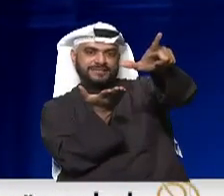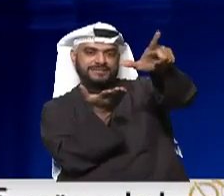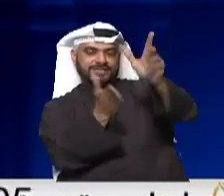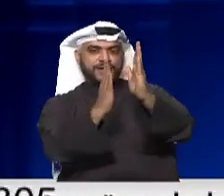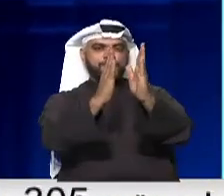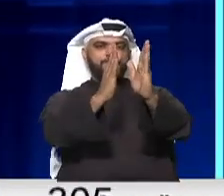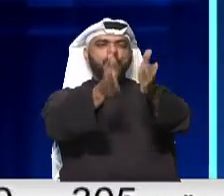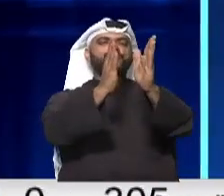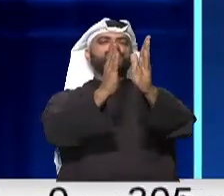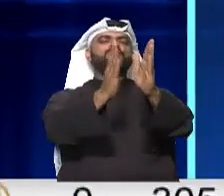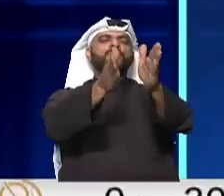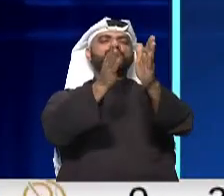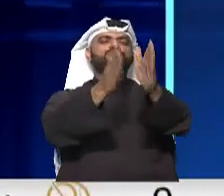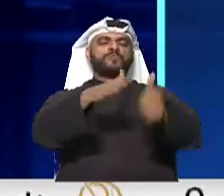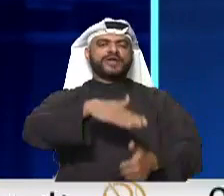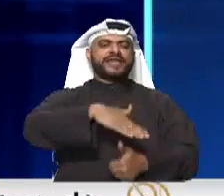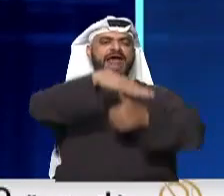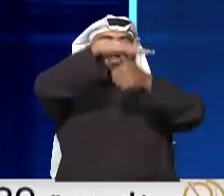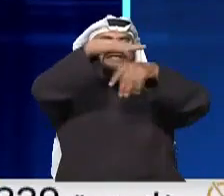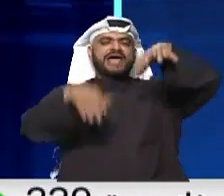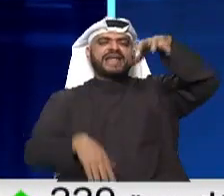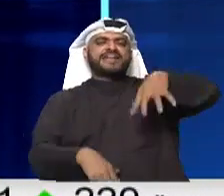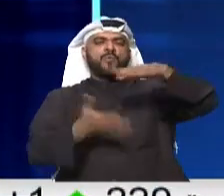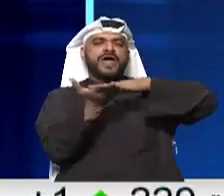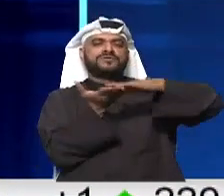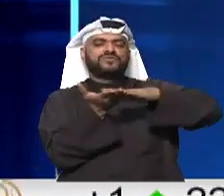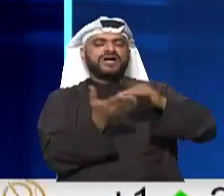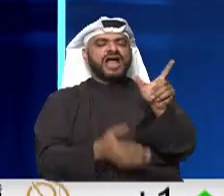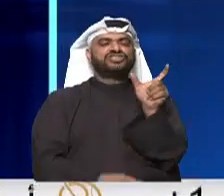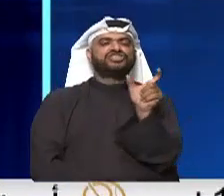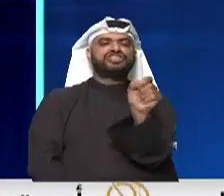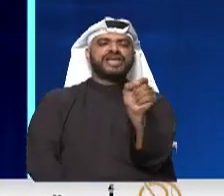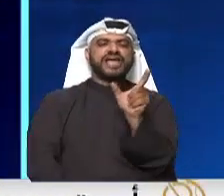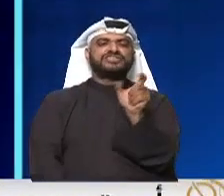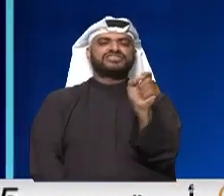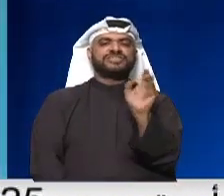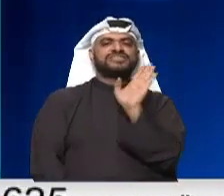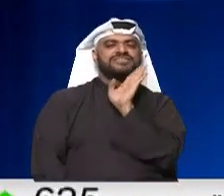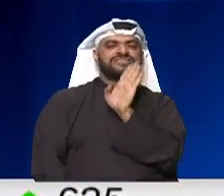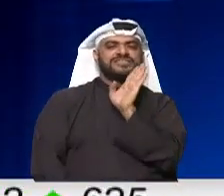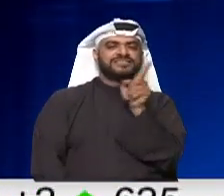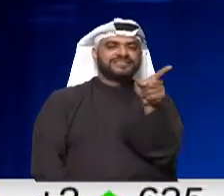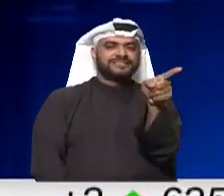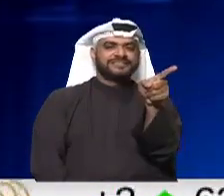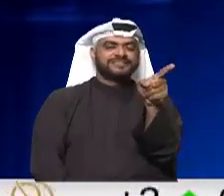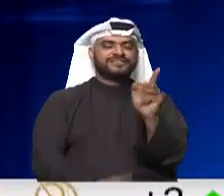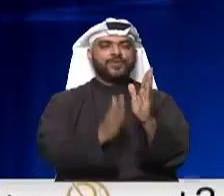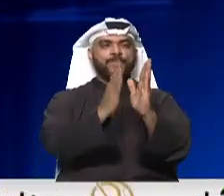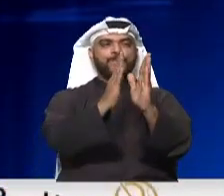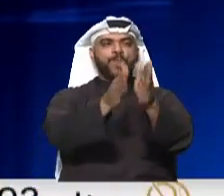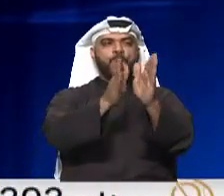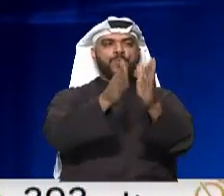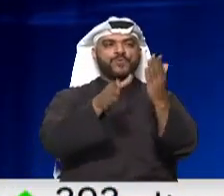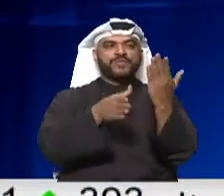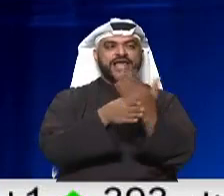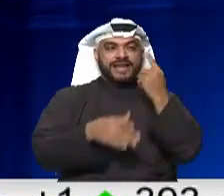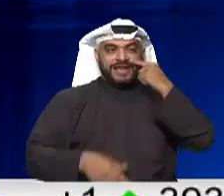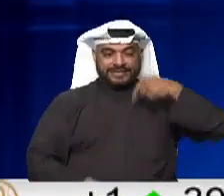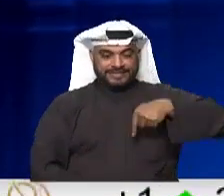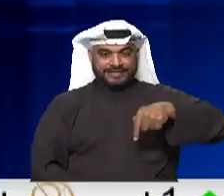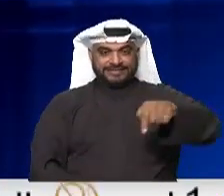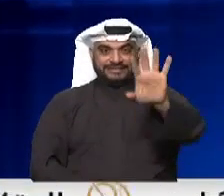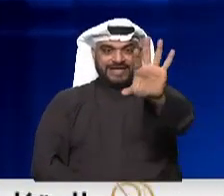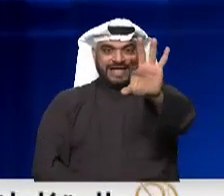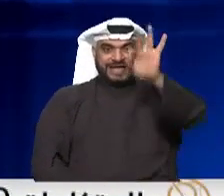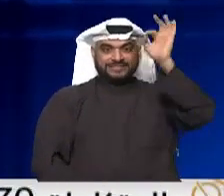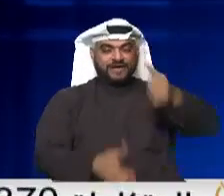بيتر بافل الرئيس المنتخب لجمهورية التشيك الصديقة. عبر فيها سمو حفظه الله عن خالص التهاني بمناسبة